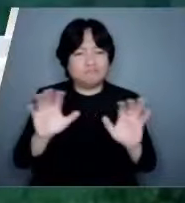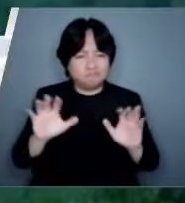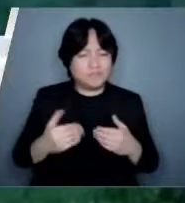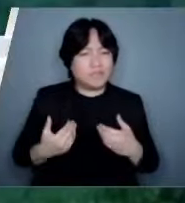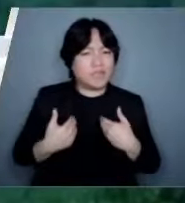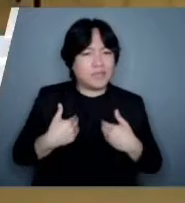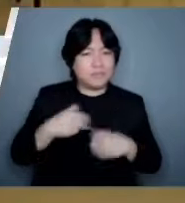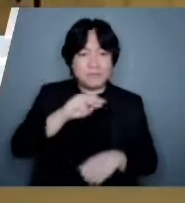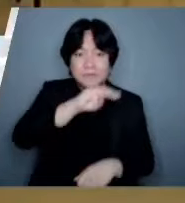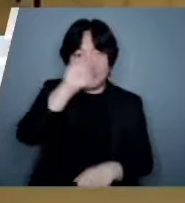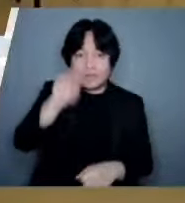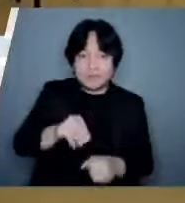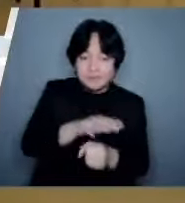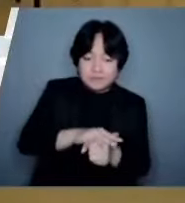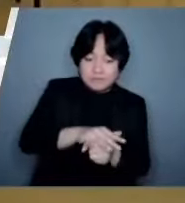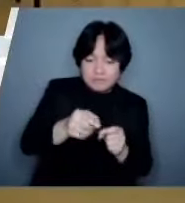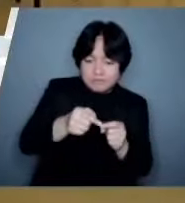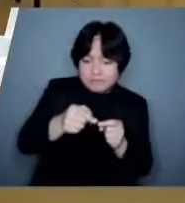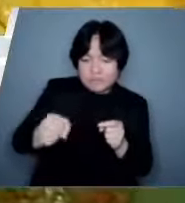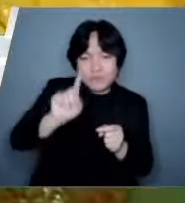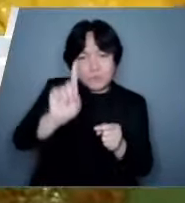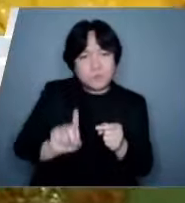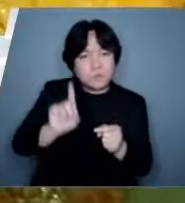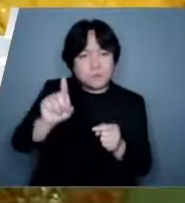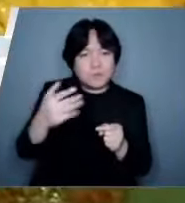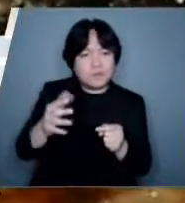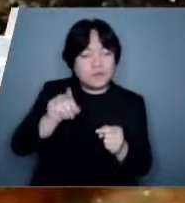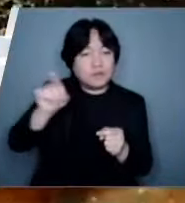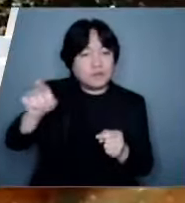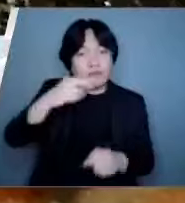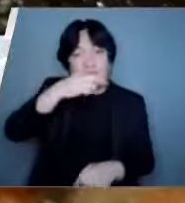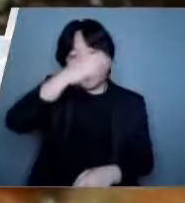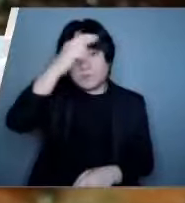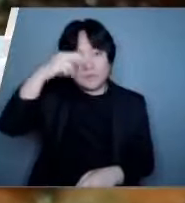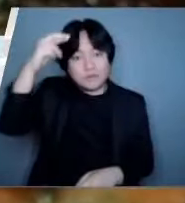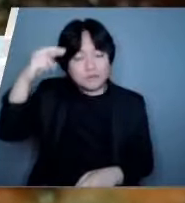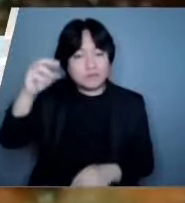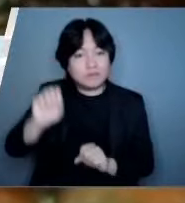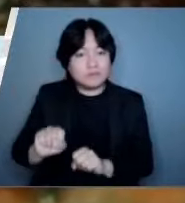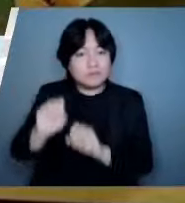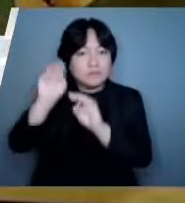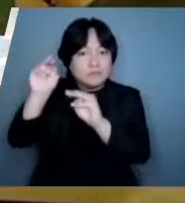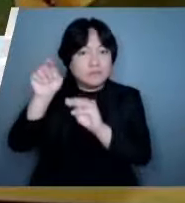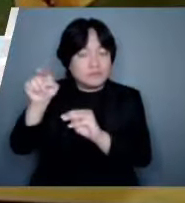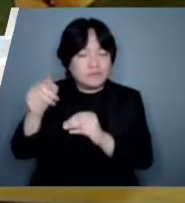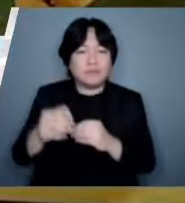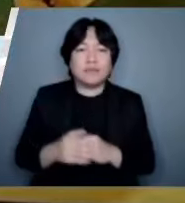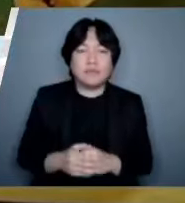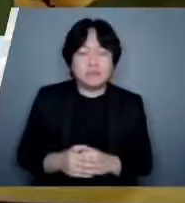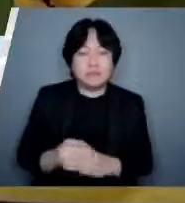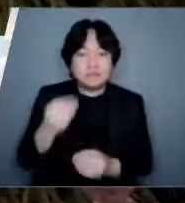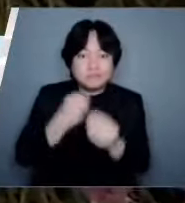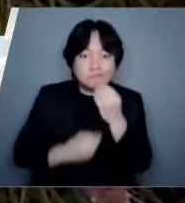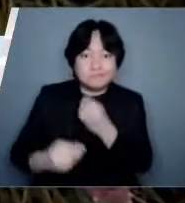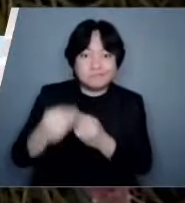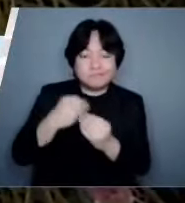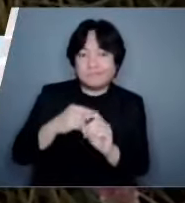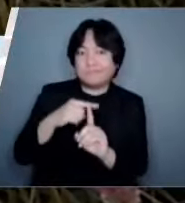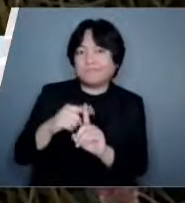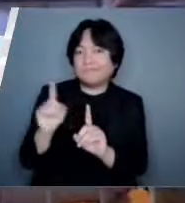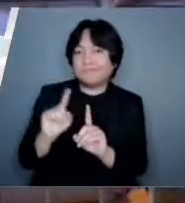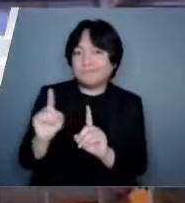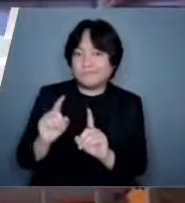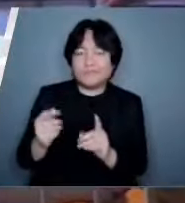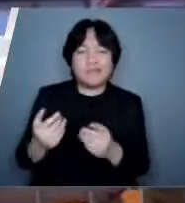Metro Manila sa San Mateo Rizal hindi lang ng mabubusog sa pagkain pati mga